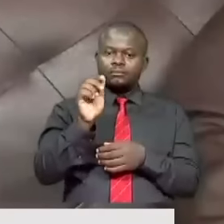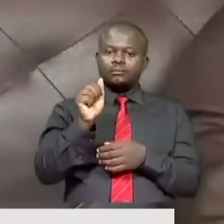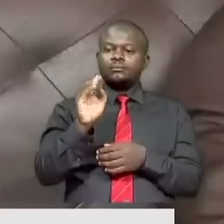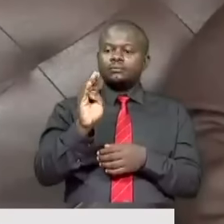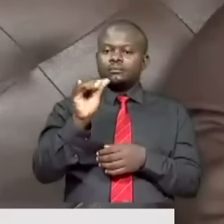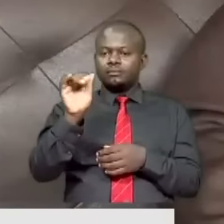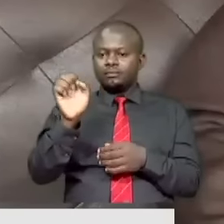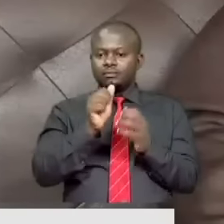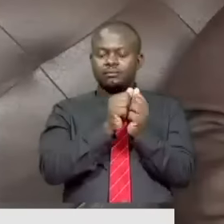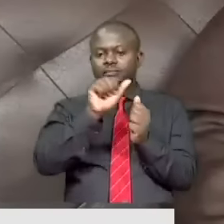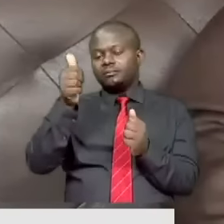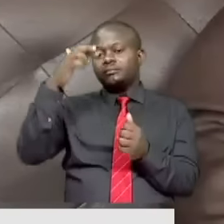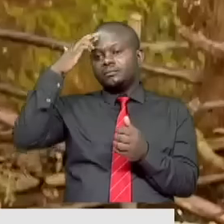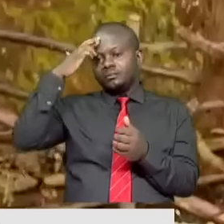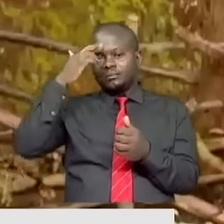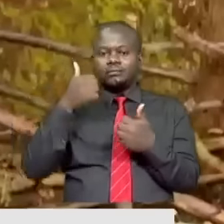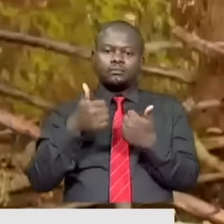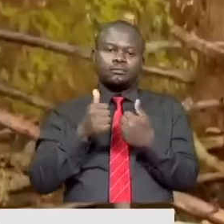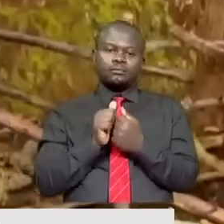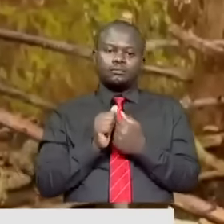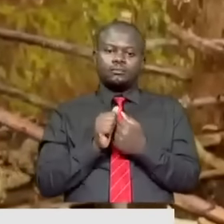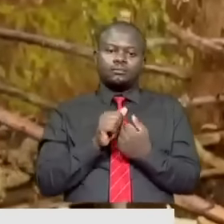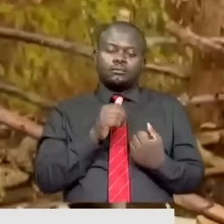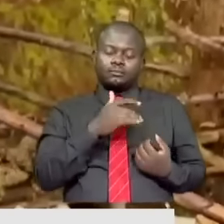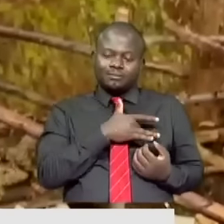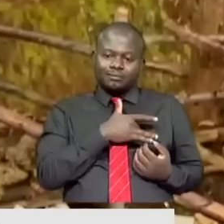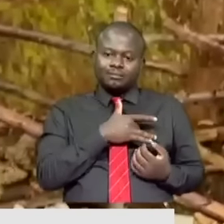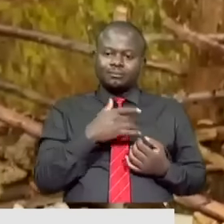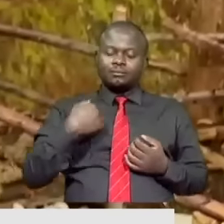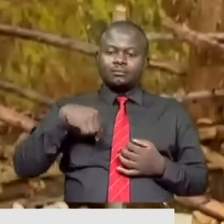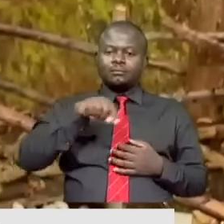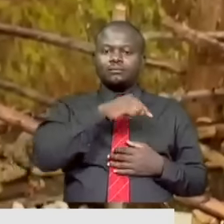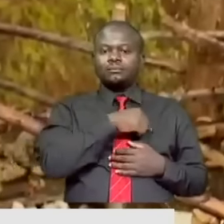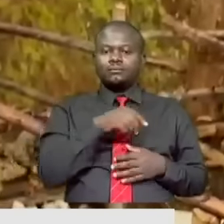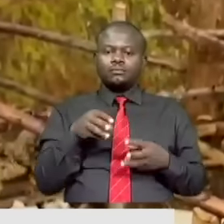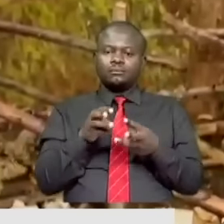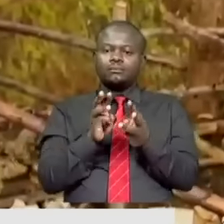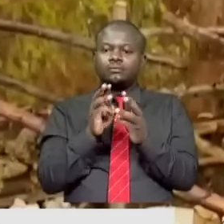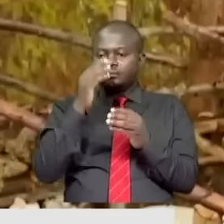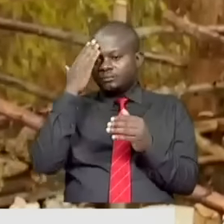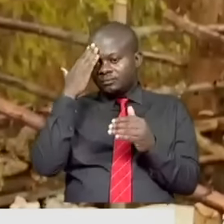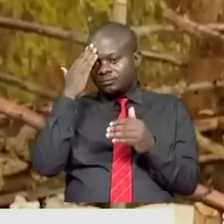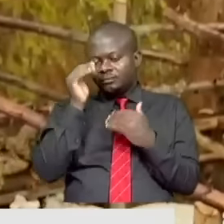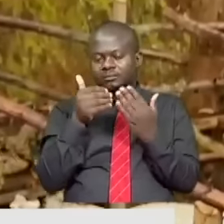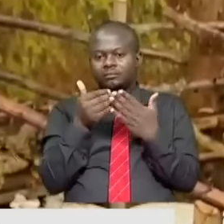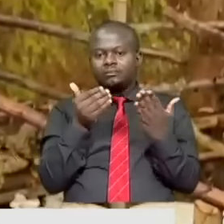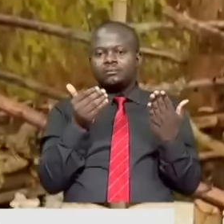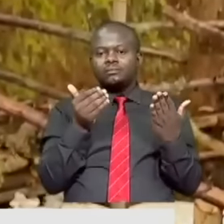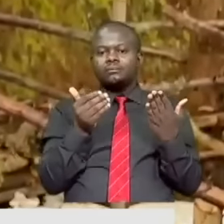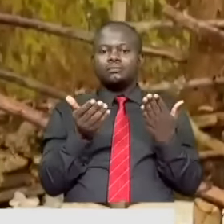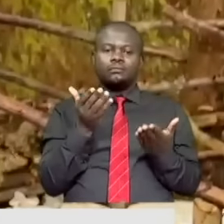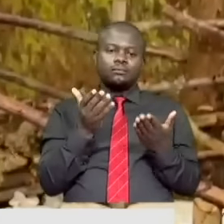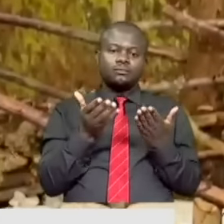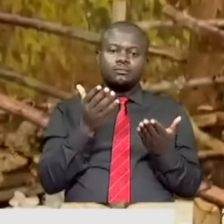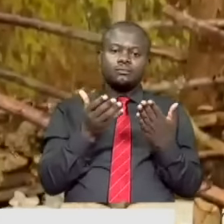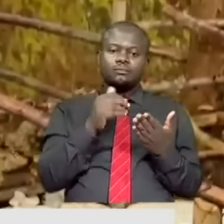n'ahandi z'umuco zimeze neza. Biradukomeretsa kubera ko twebwe uburyo bwo kugira ngo wenda